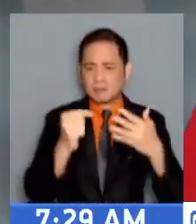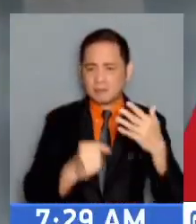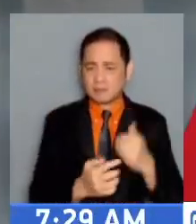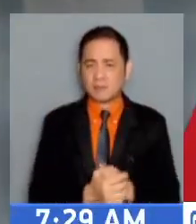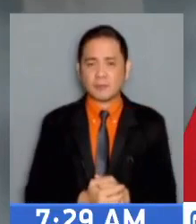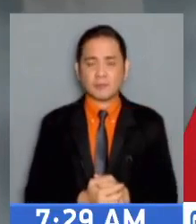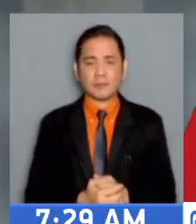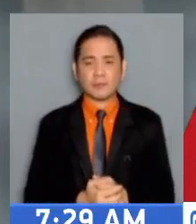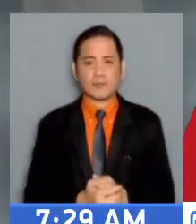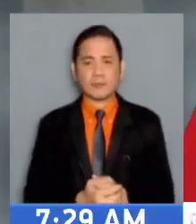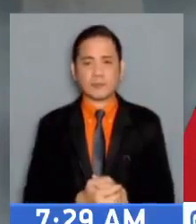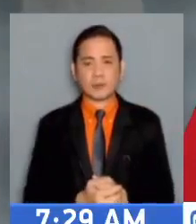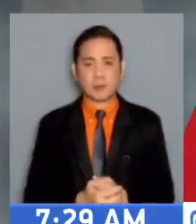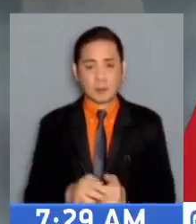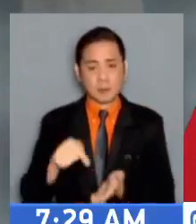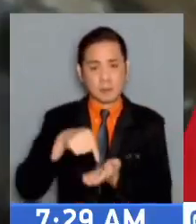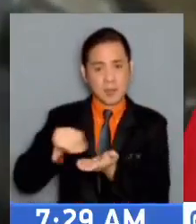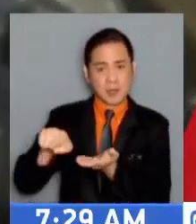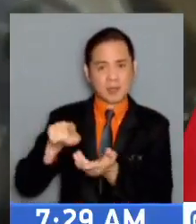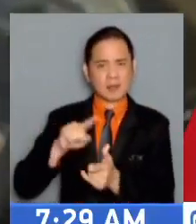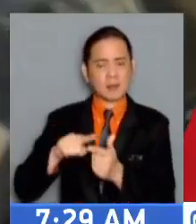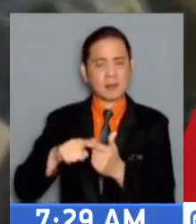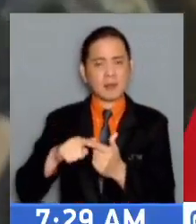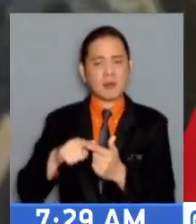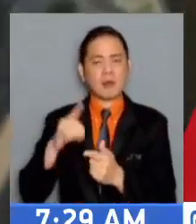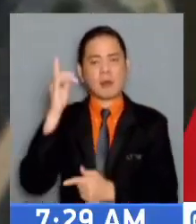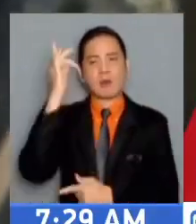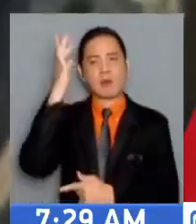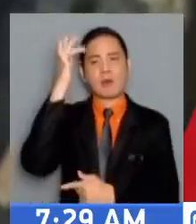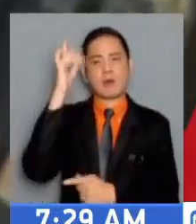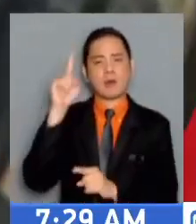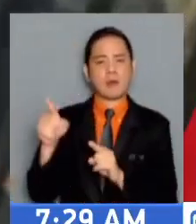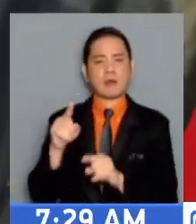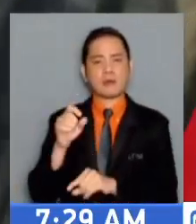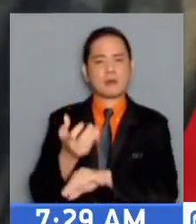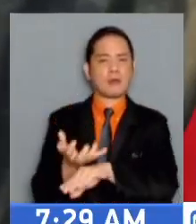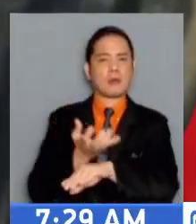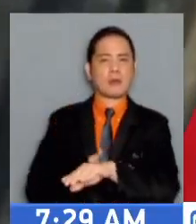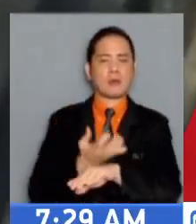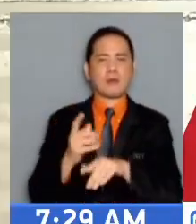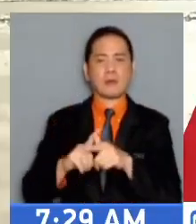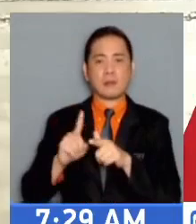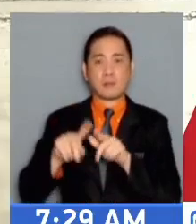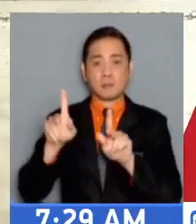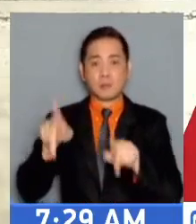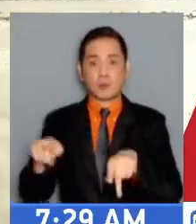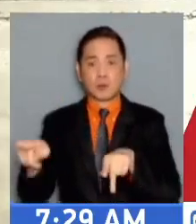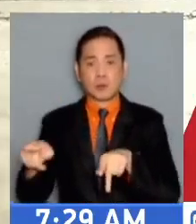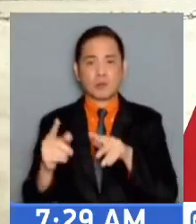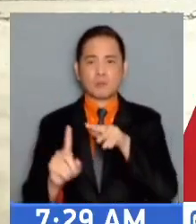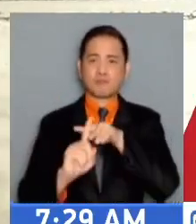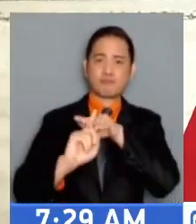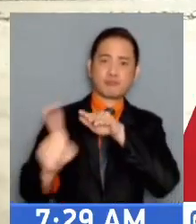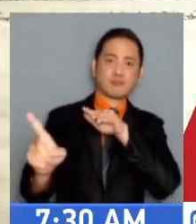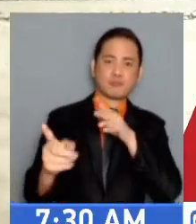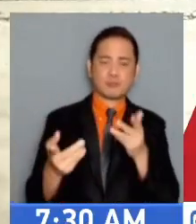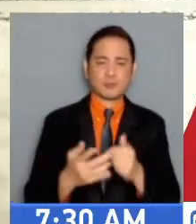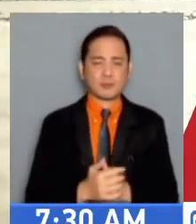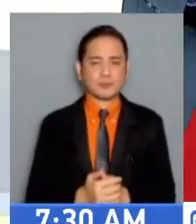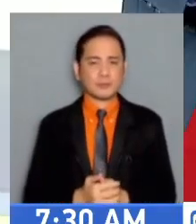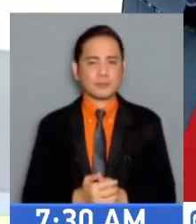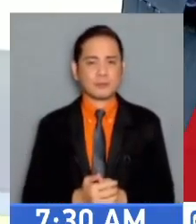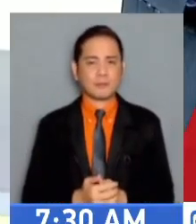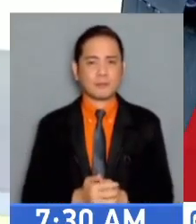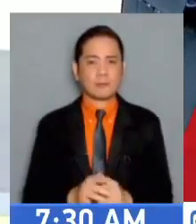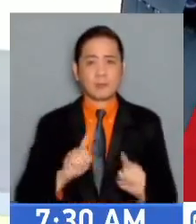nila, yun pala scammer po at tinatakbuhan na po sila nung kausap nila sa Facebook. Pero dun sa blacklist na